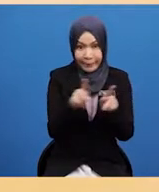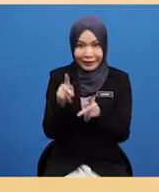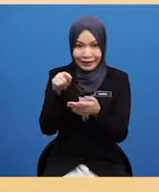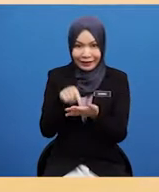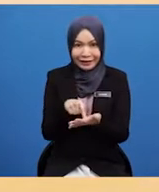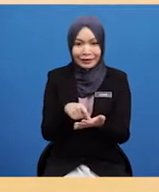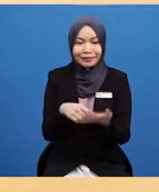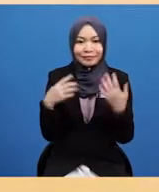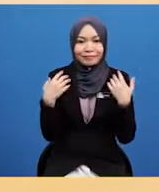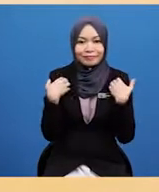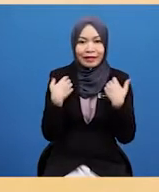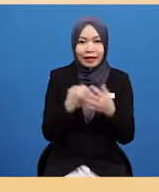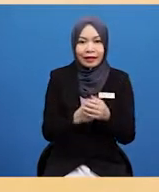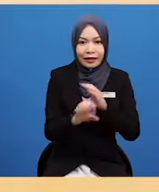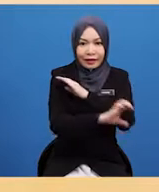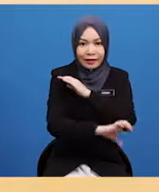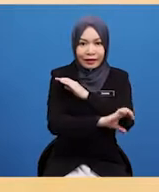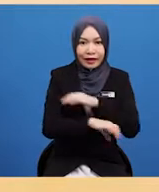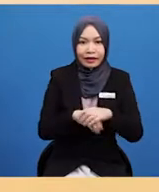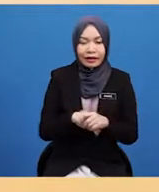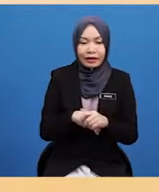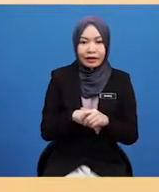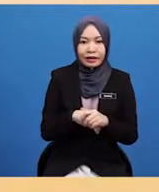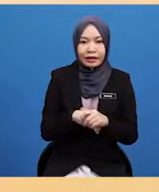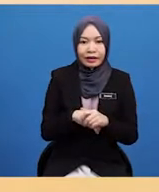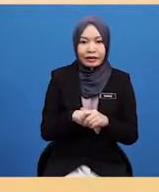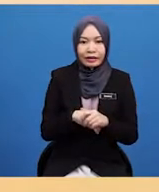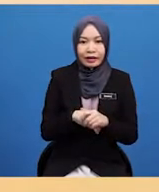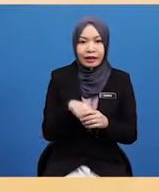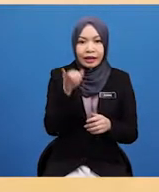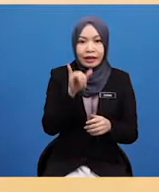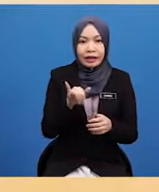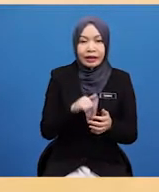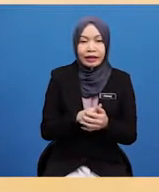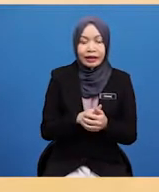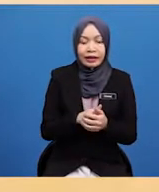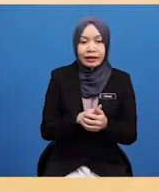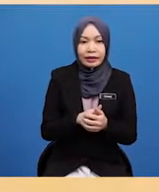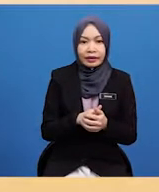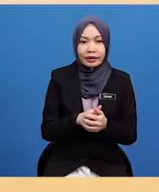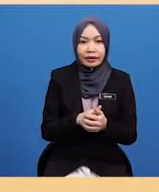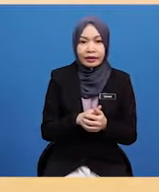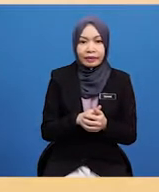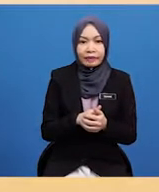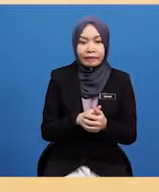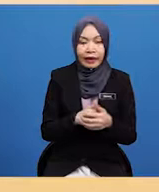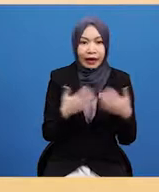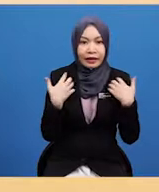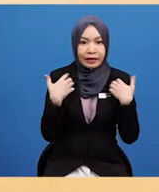yang terletak dalam Rantau Balkan ini adalah Albania, Bulgaria, Serbia dan